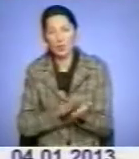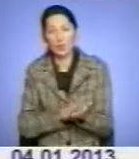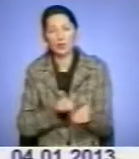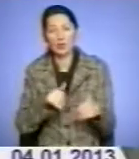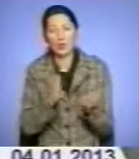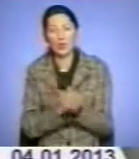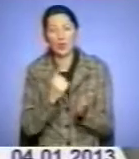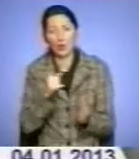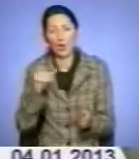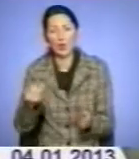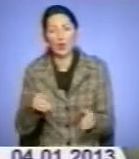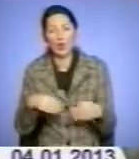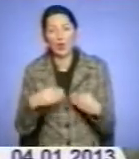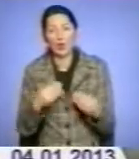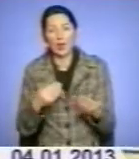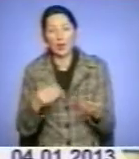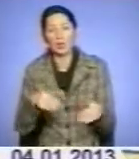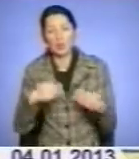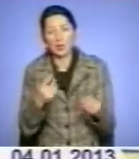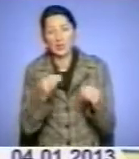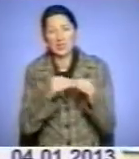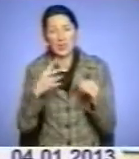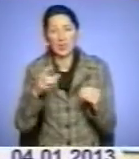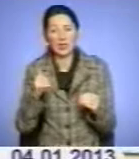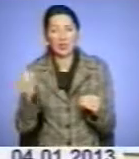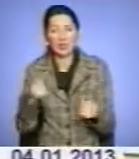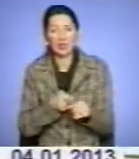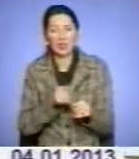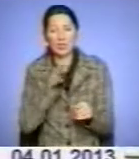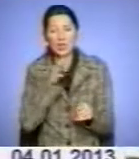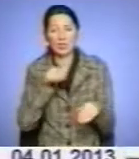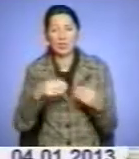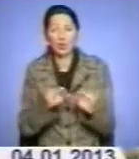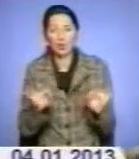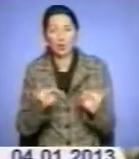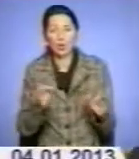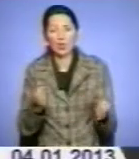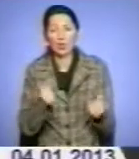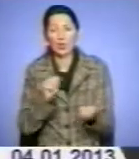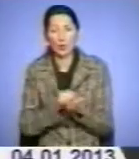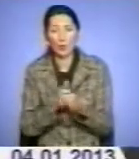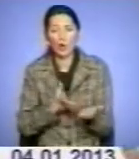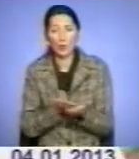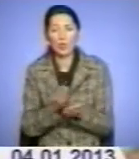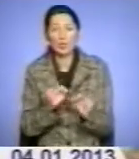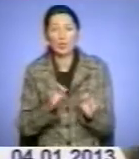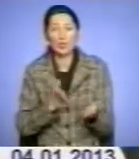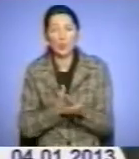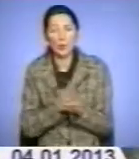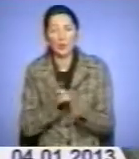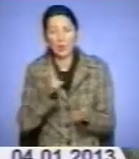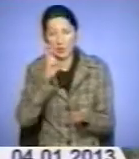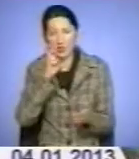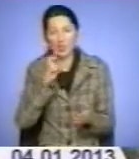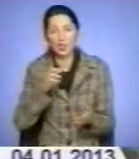одного громадянина відводиться 10-15 хвилин. За цей час надаються консультації, приймаються документи. Оплату за інформаційні послуги та держмито, а це